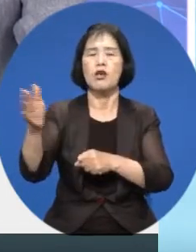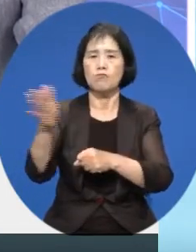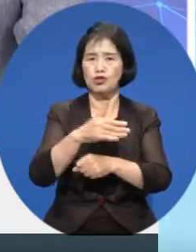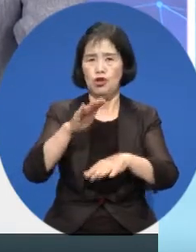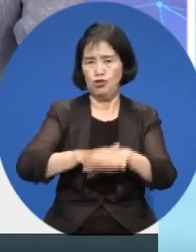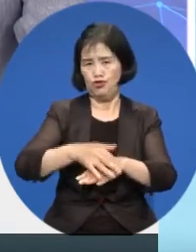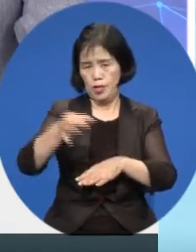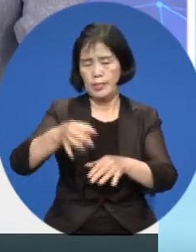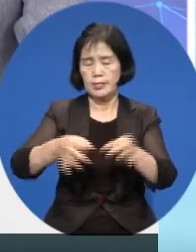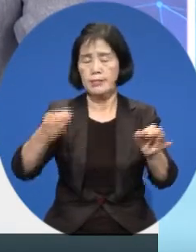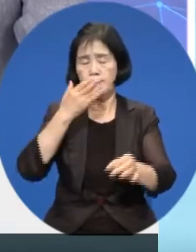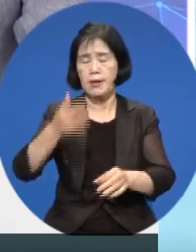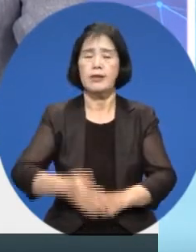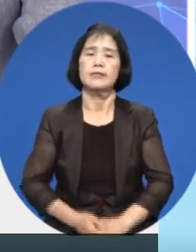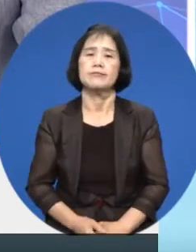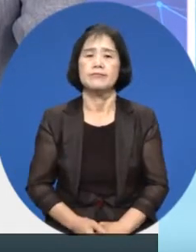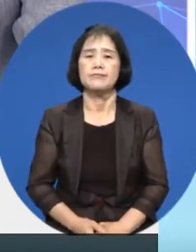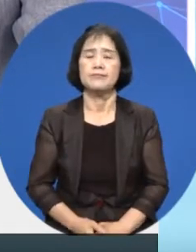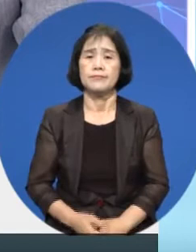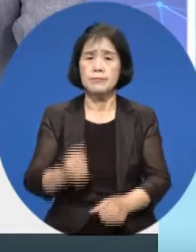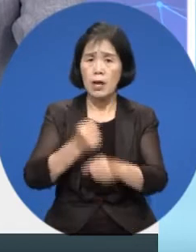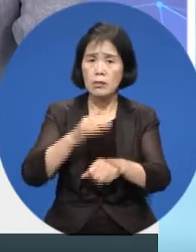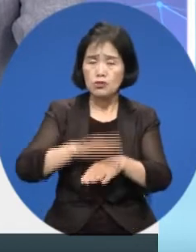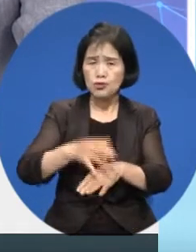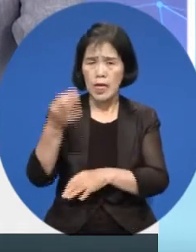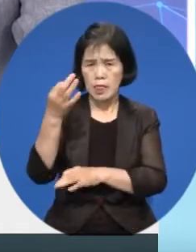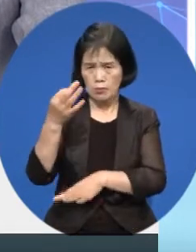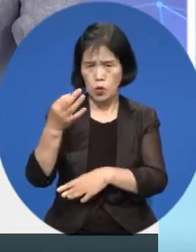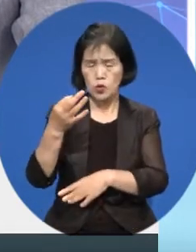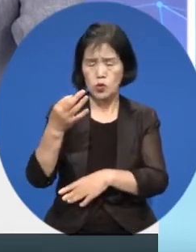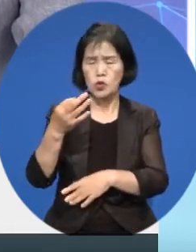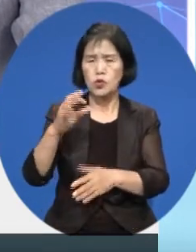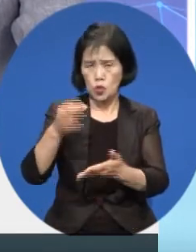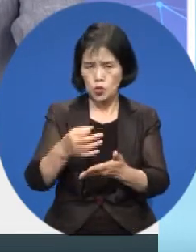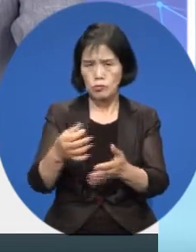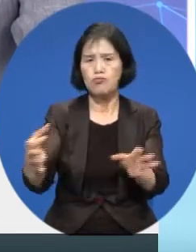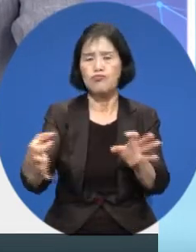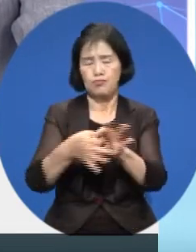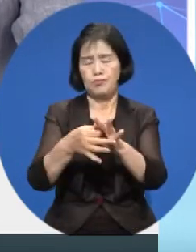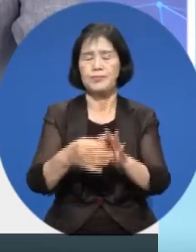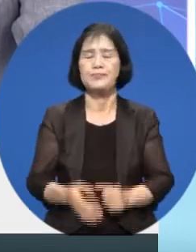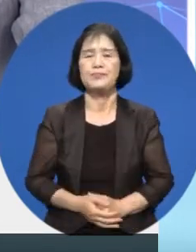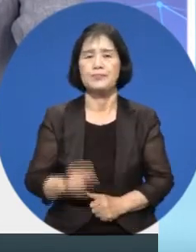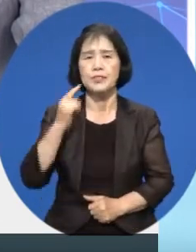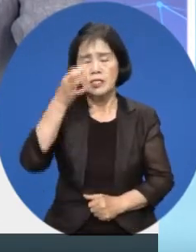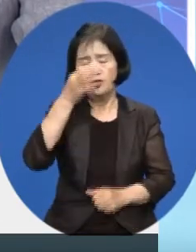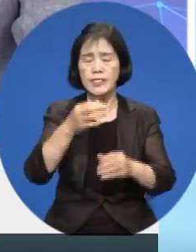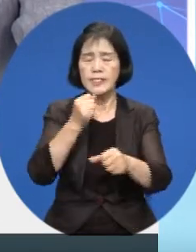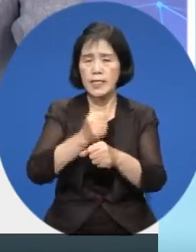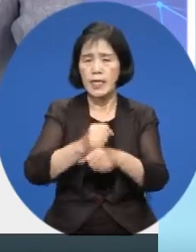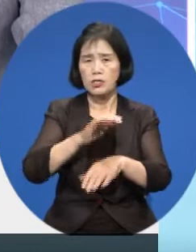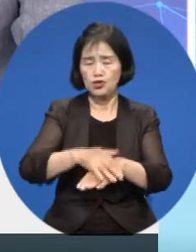예상하고 있습니다 예수님 창자 수당은 예술인 기본소득 오가는 마중물이 라고 이해하시면 될 것 같습니다 예술인 창작 수당으로